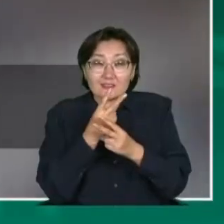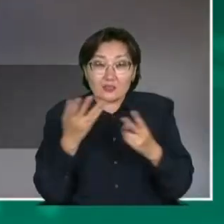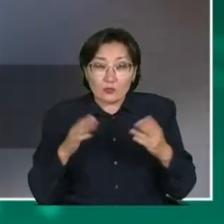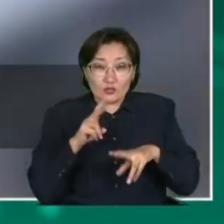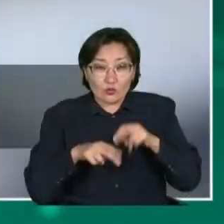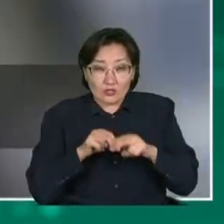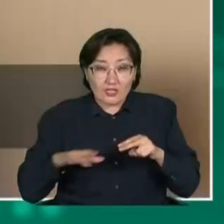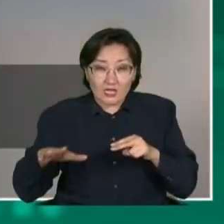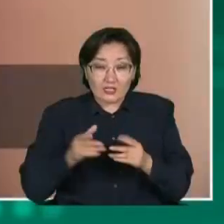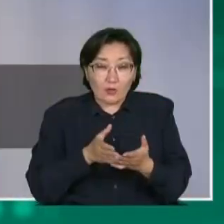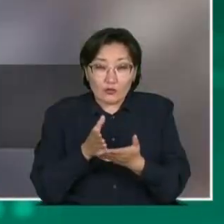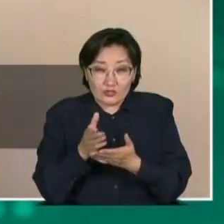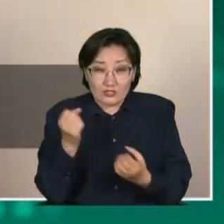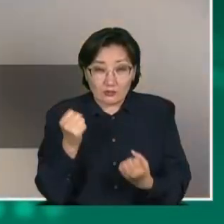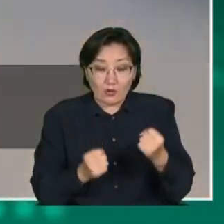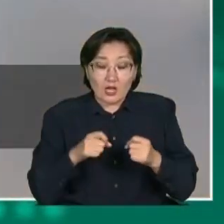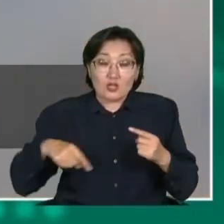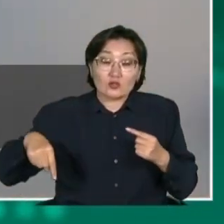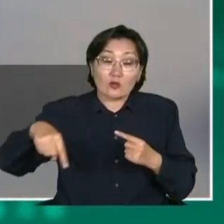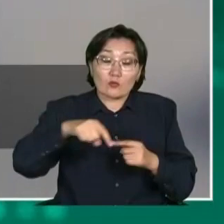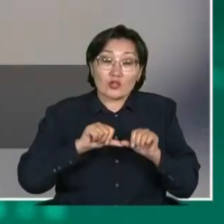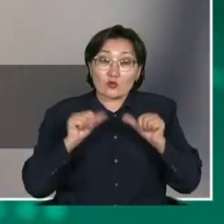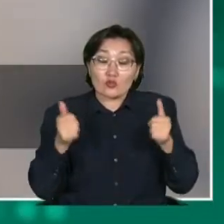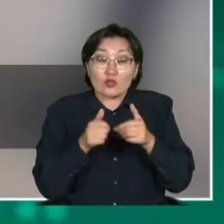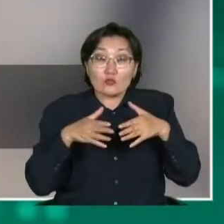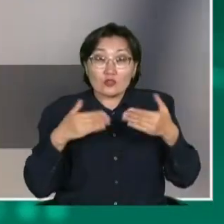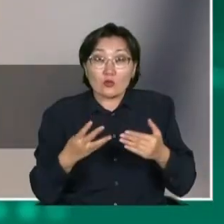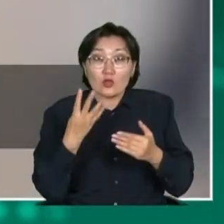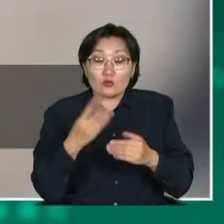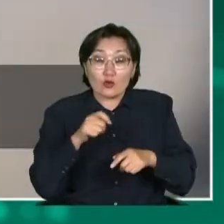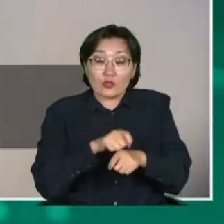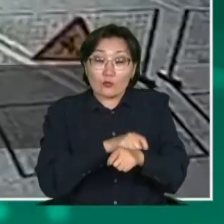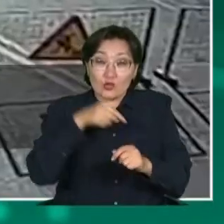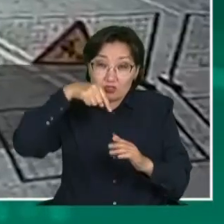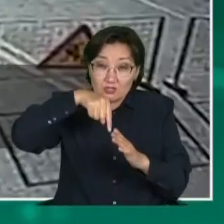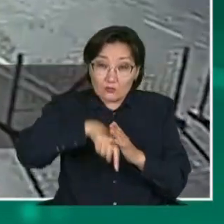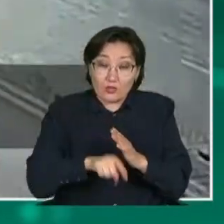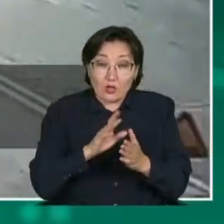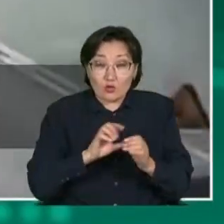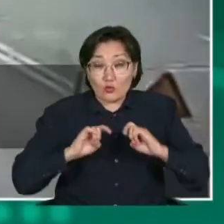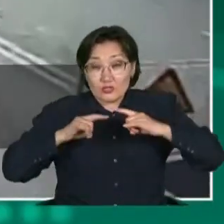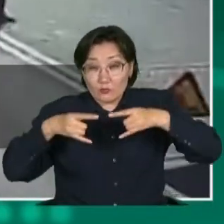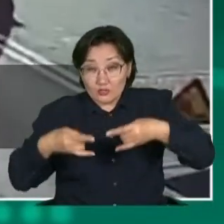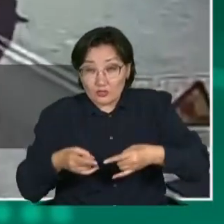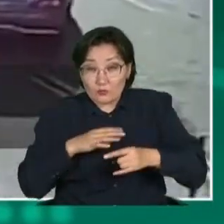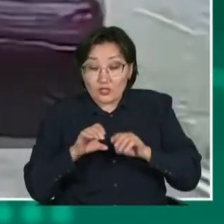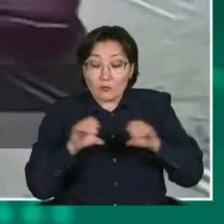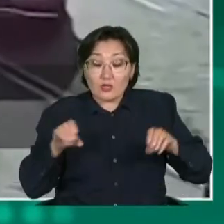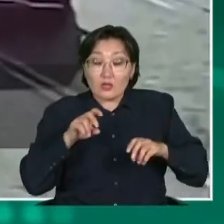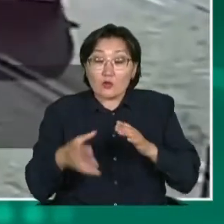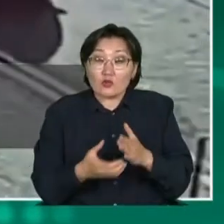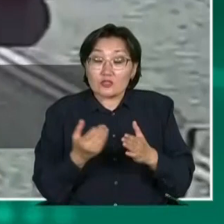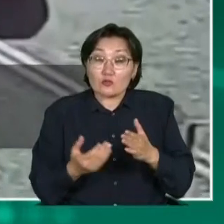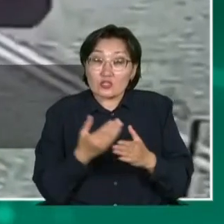құрылыс алаңына өткен екен. Сөйтіп айналасына қоршау қойылмаған 4 метр тереңдіктегі орға түскен. Қазір құбыр қазушы